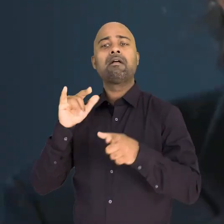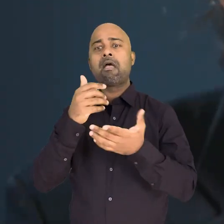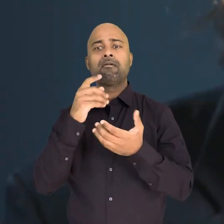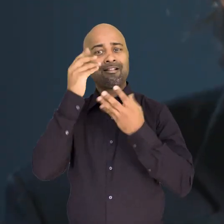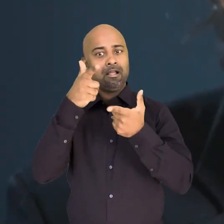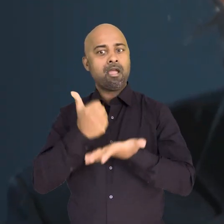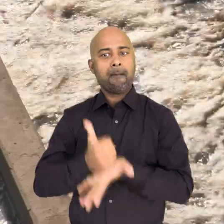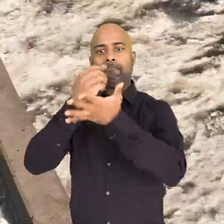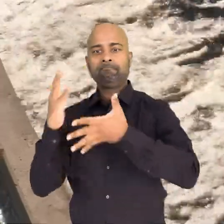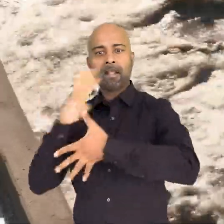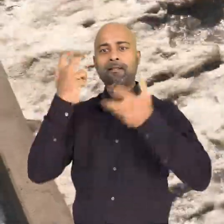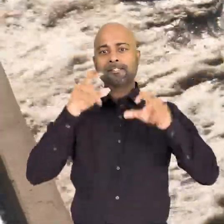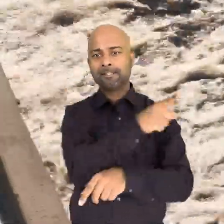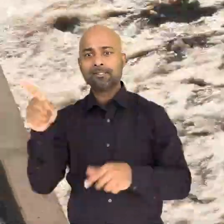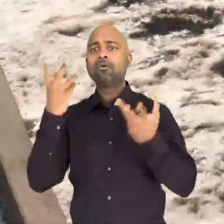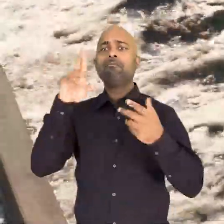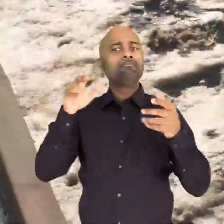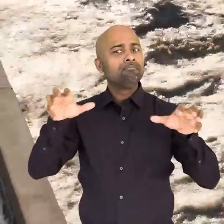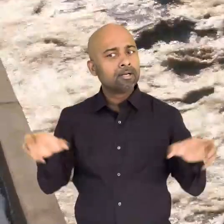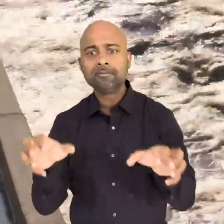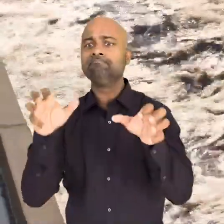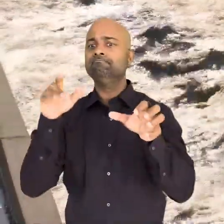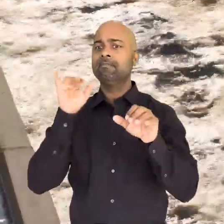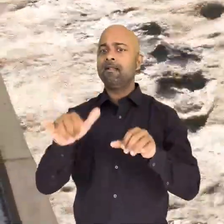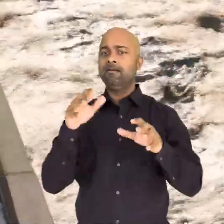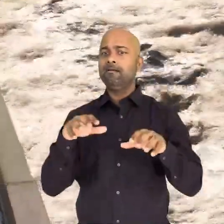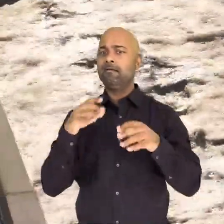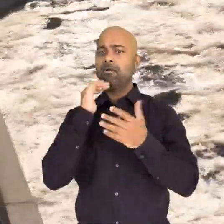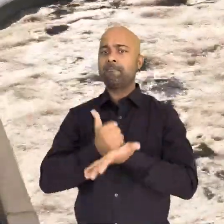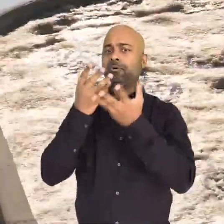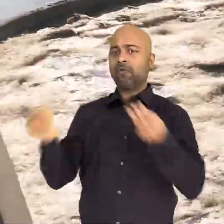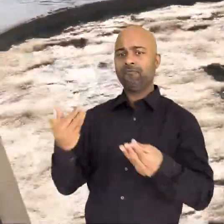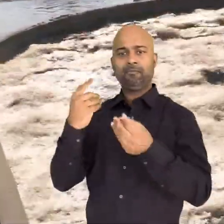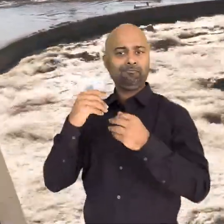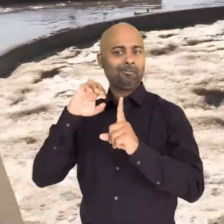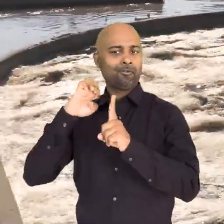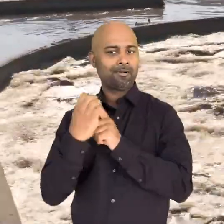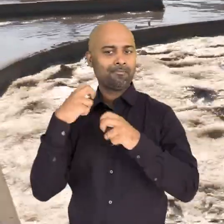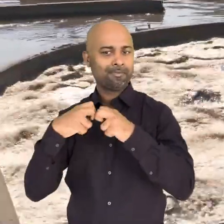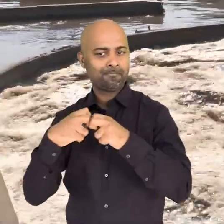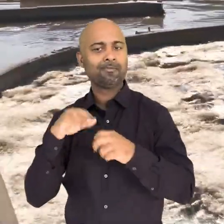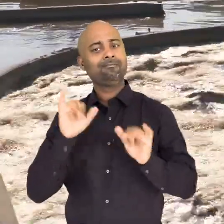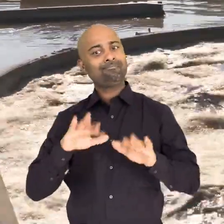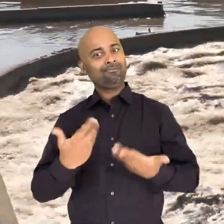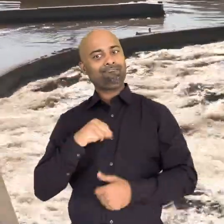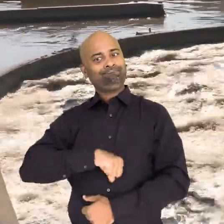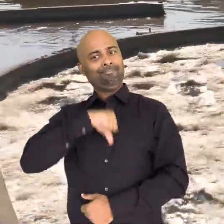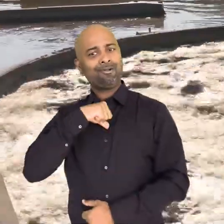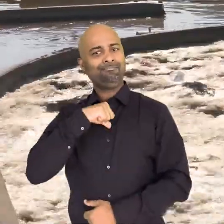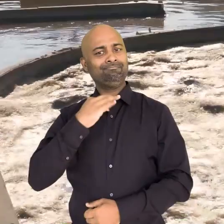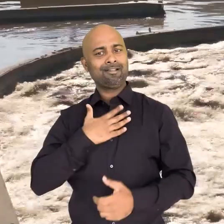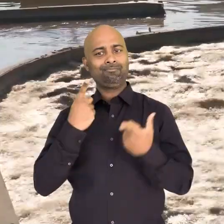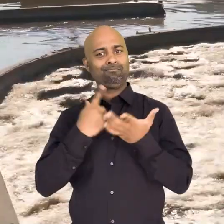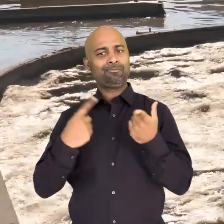permet vraiment de prioriser des investissements ou des actions à poser pour résoudre des problèmes environnementaux. Donc ça, je suis vraiment fier de ce qu'on a